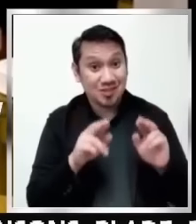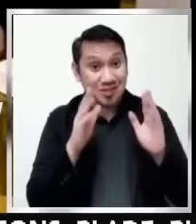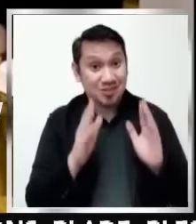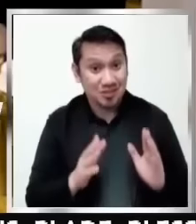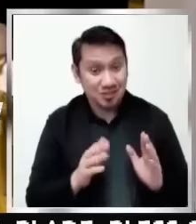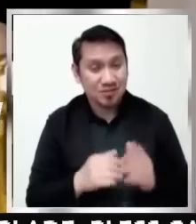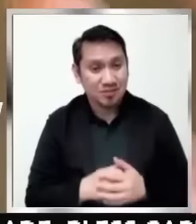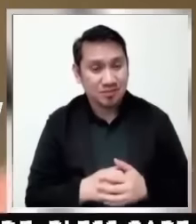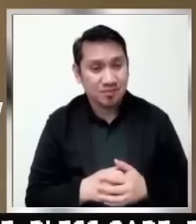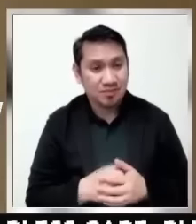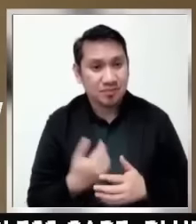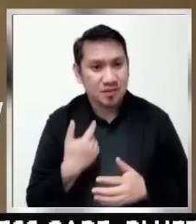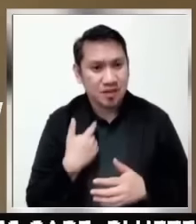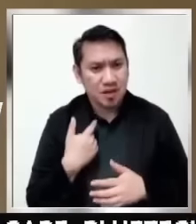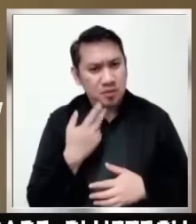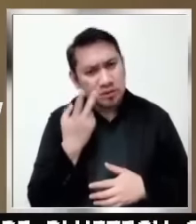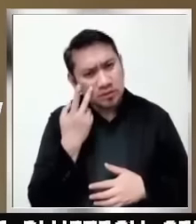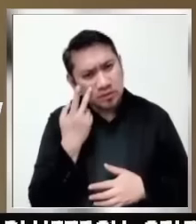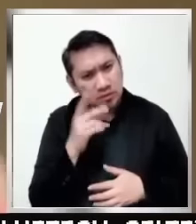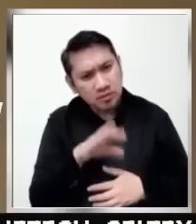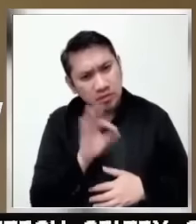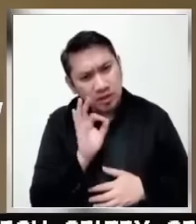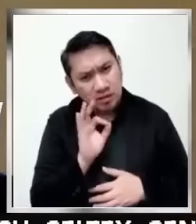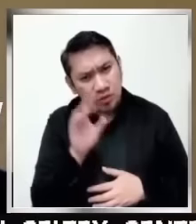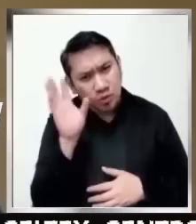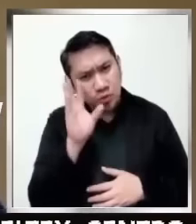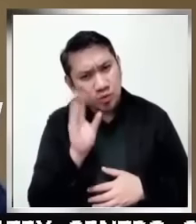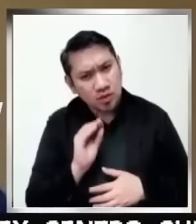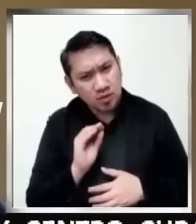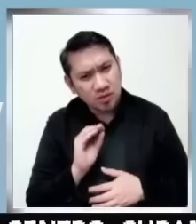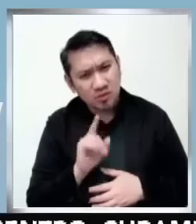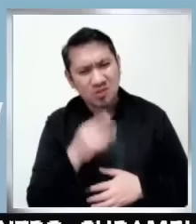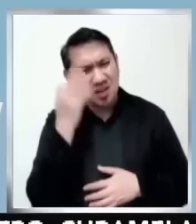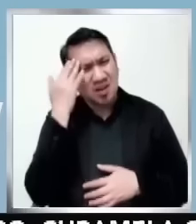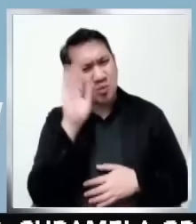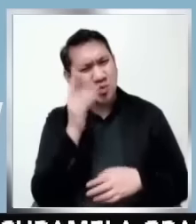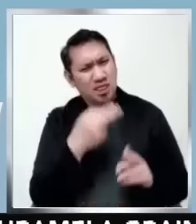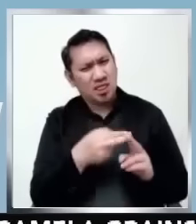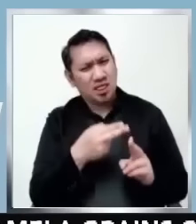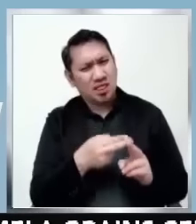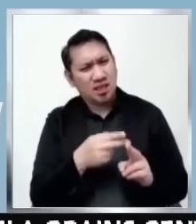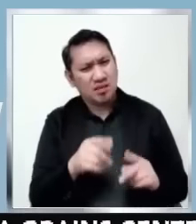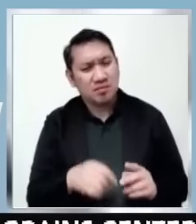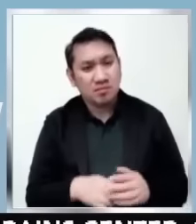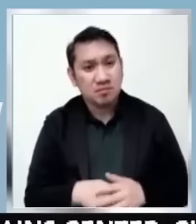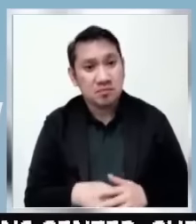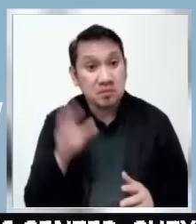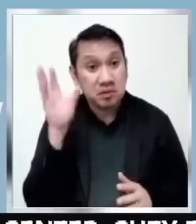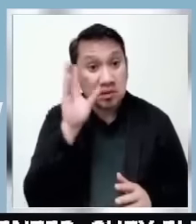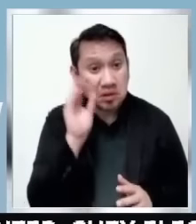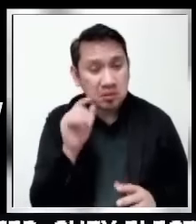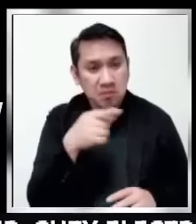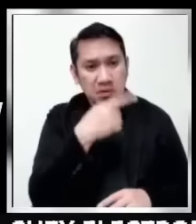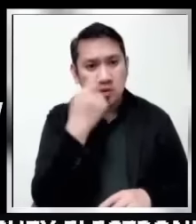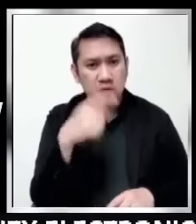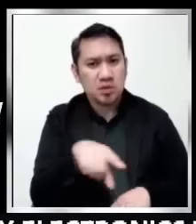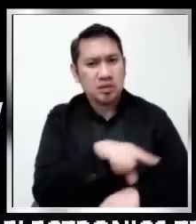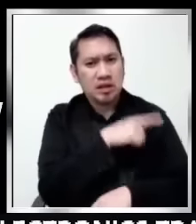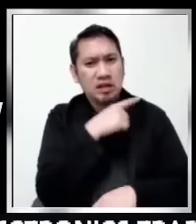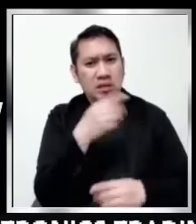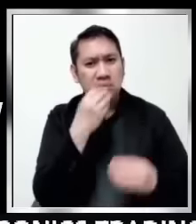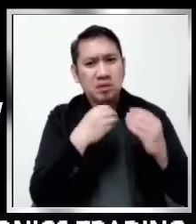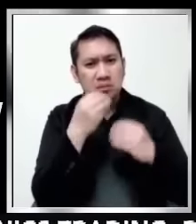spotted a unique looking fish. At that time, hindi namin alam kung ano exactly yon, pero we collected it. ang kakaibang isda, matagal na raw kinakain ng mga residente. Pero si Kent,